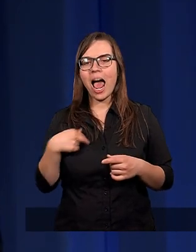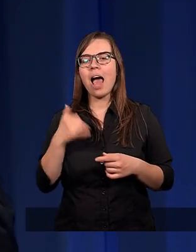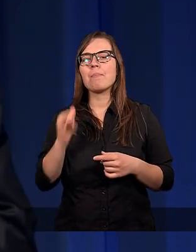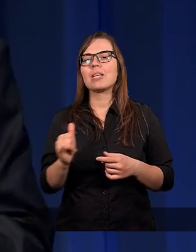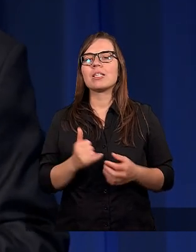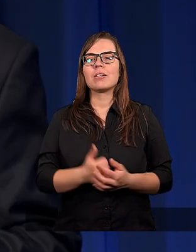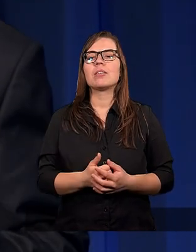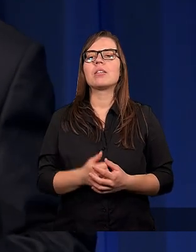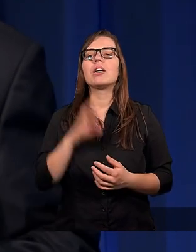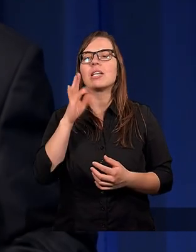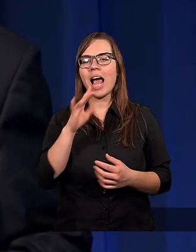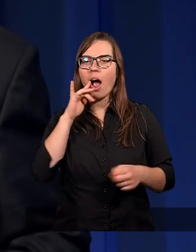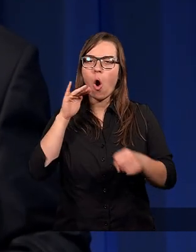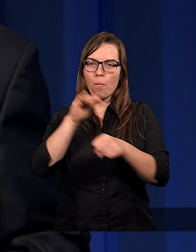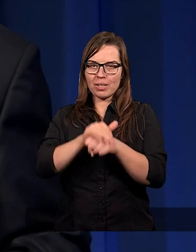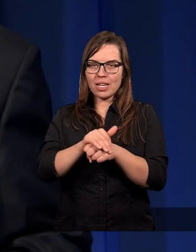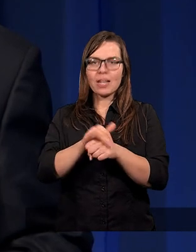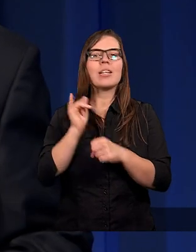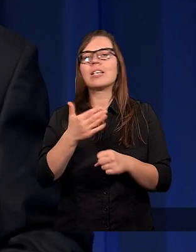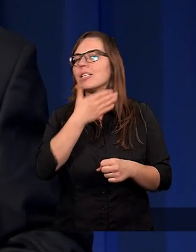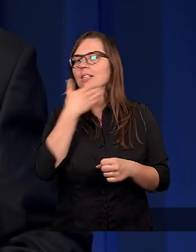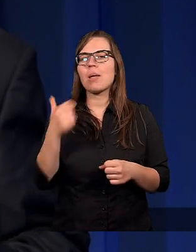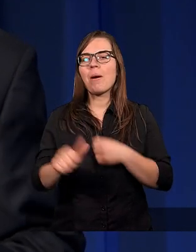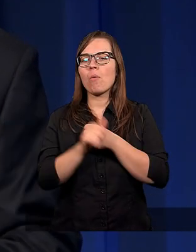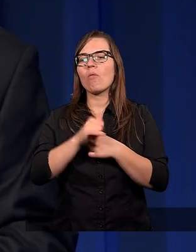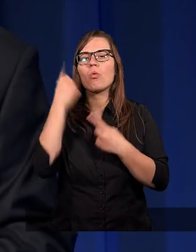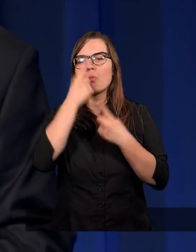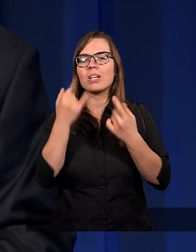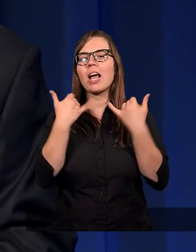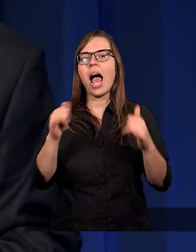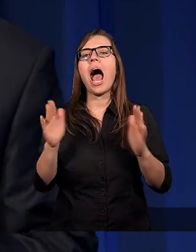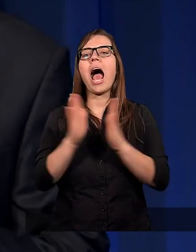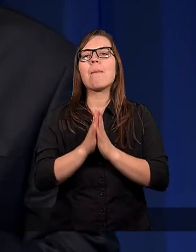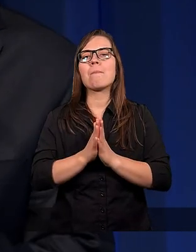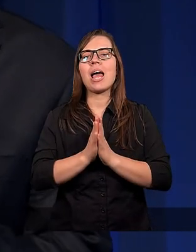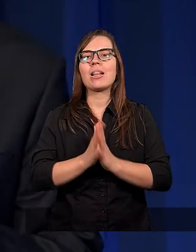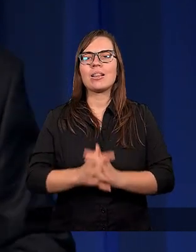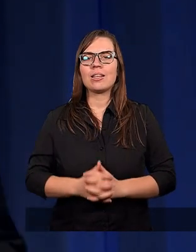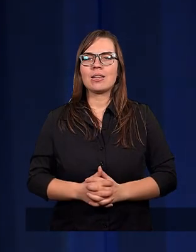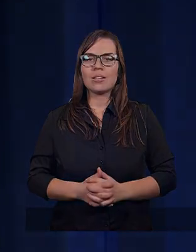Tak obiecał i nie mam powodu myśleć inaczej. Amen.